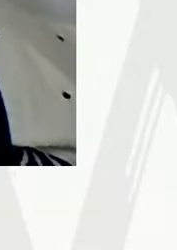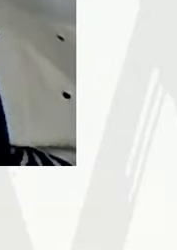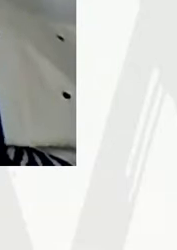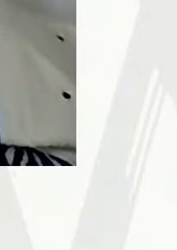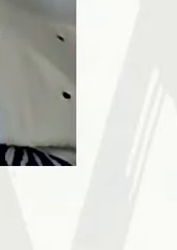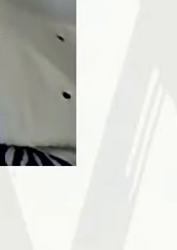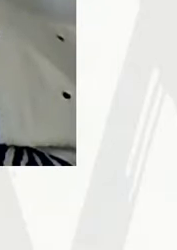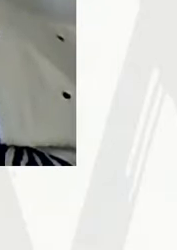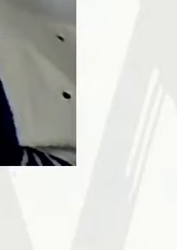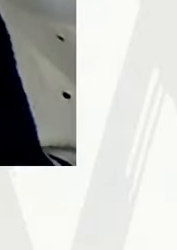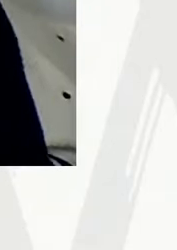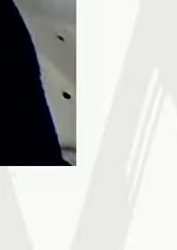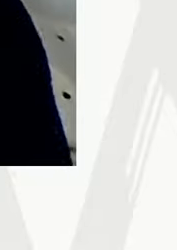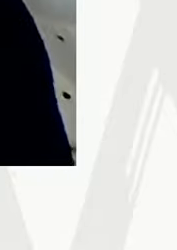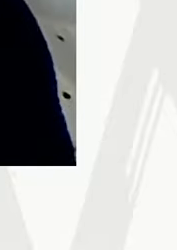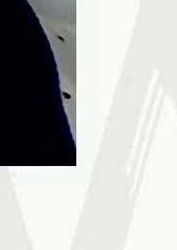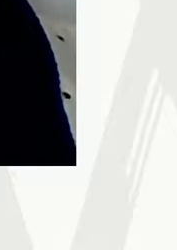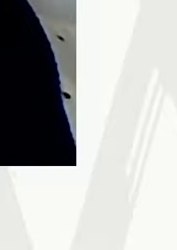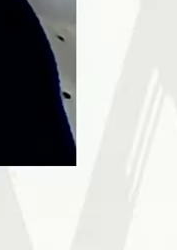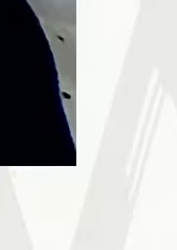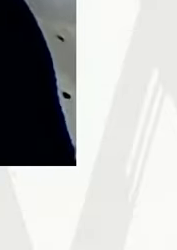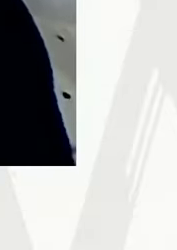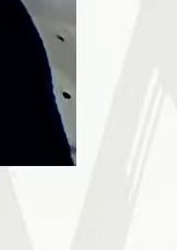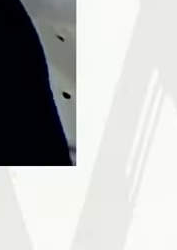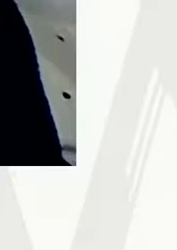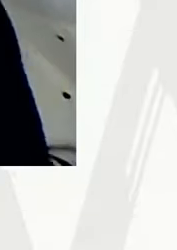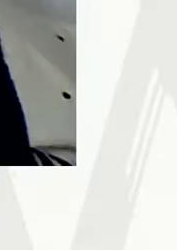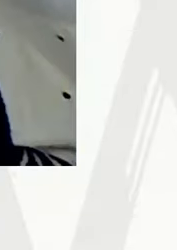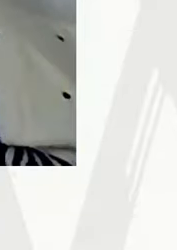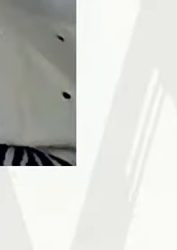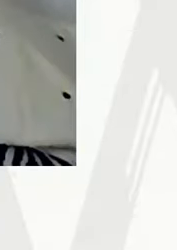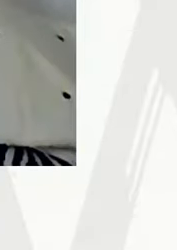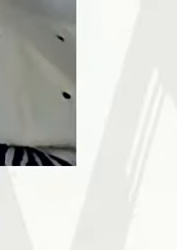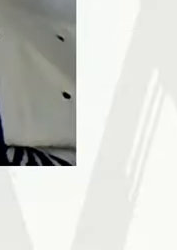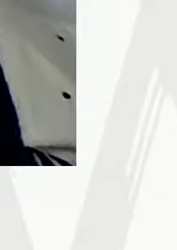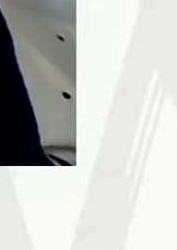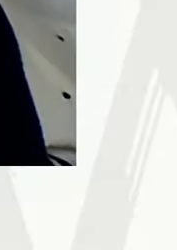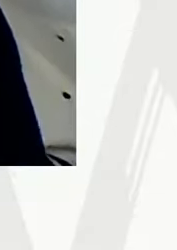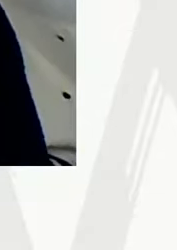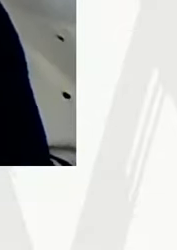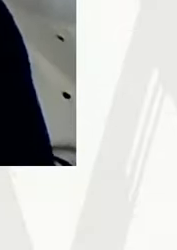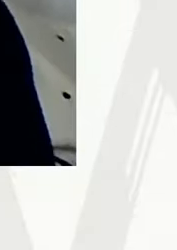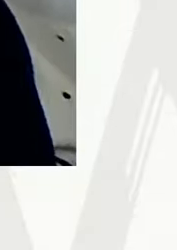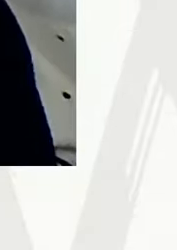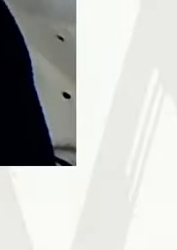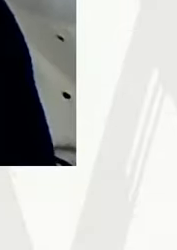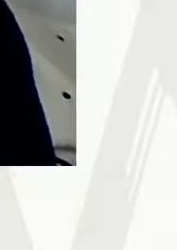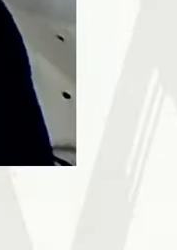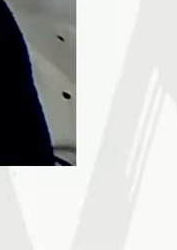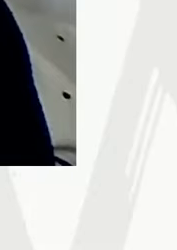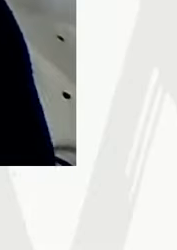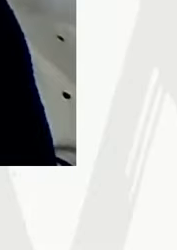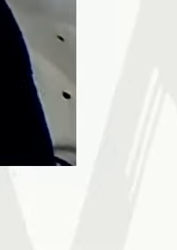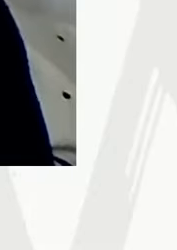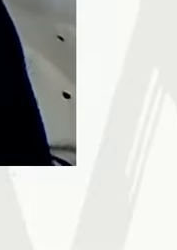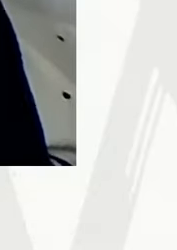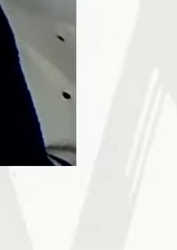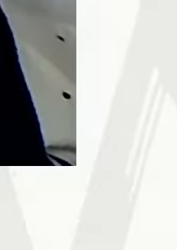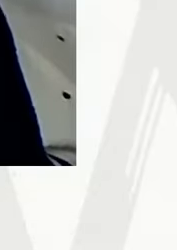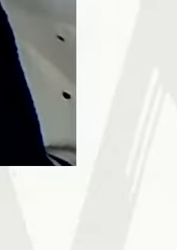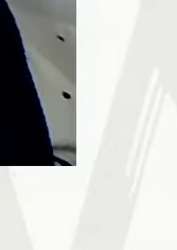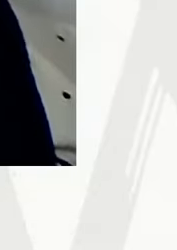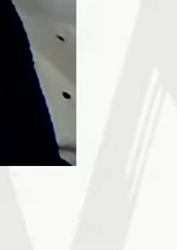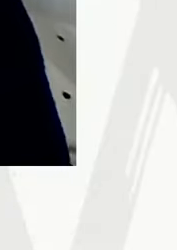La liberté est devenue l'usage recommandé des images de nos capacités de